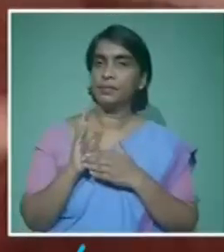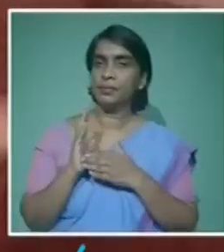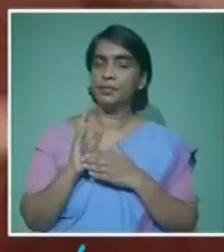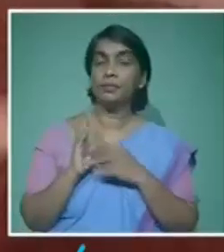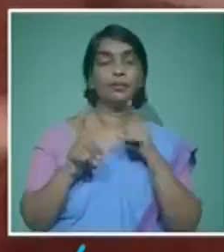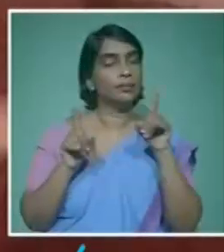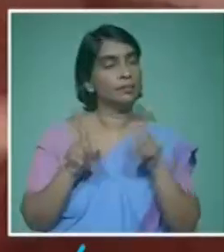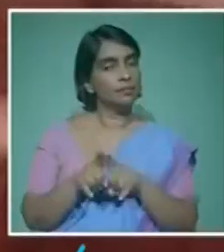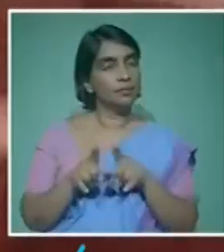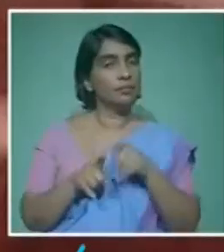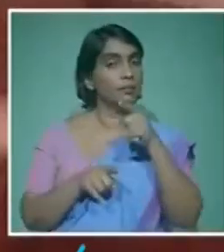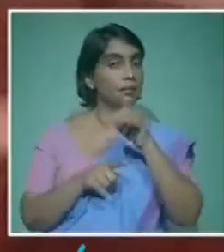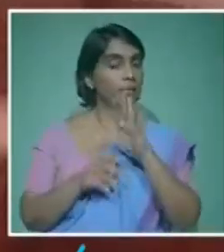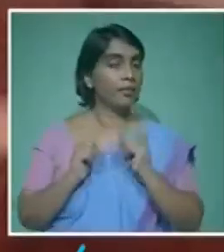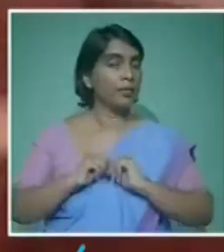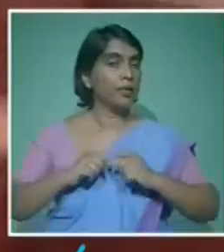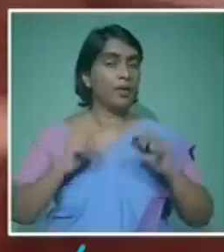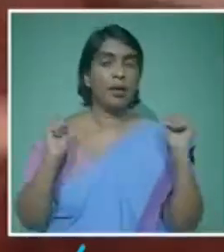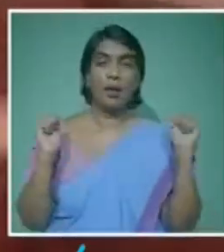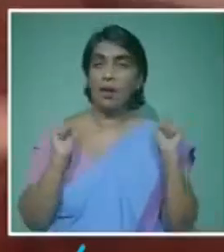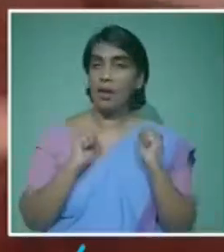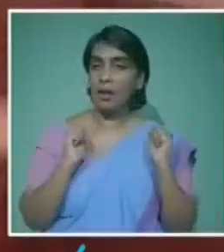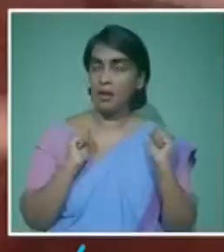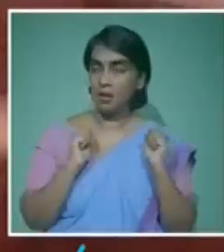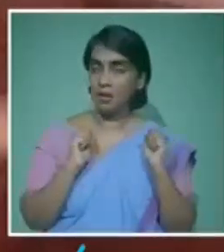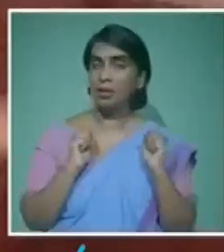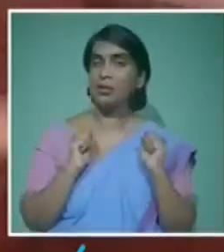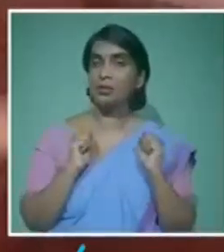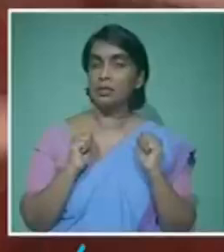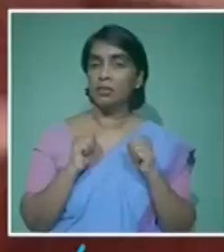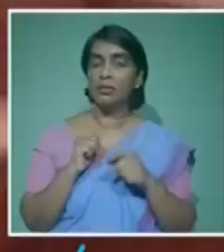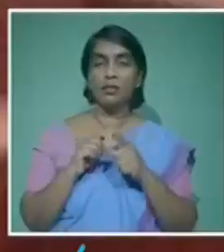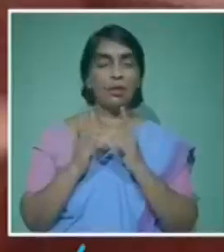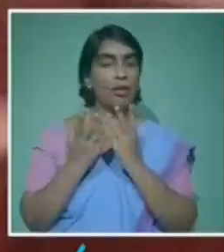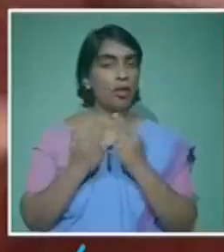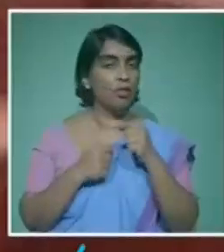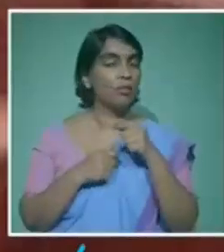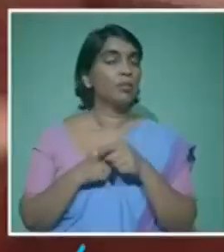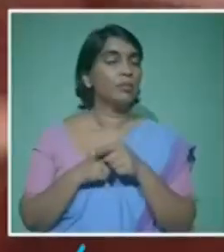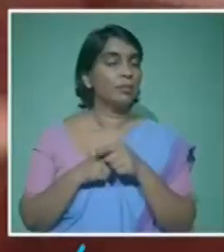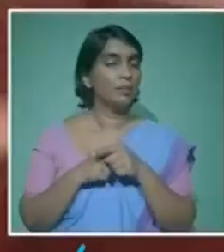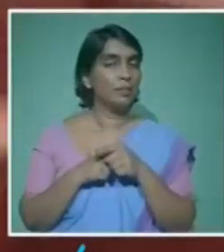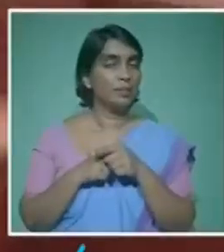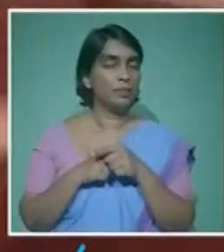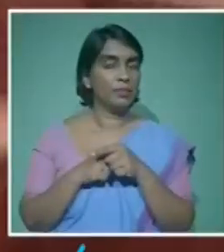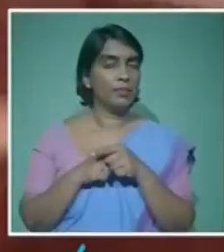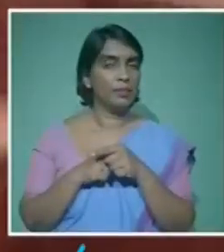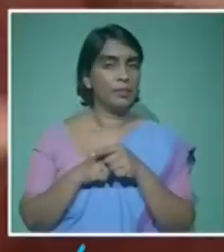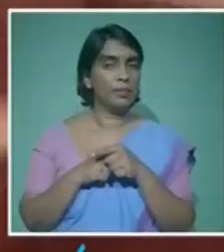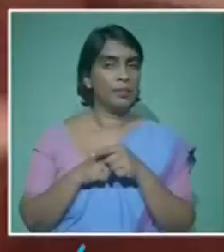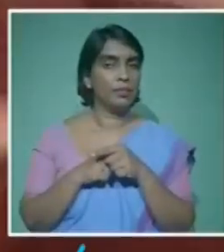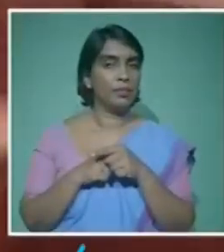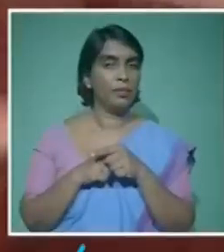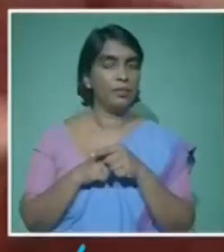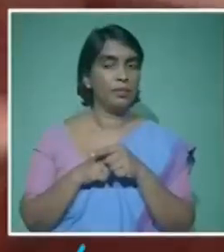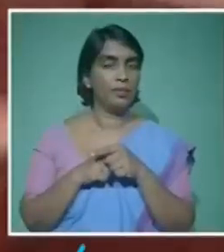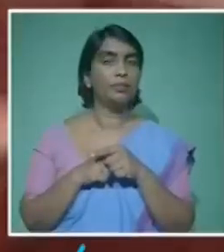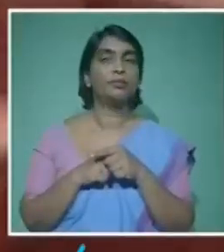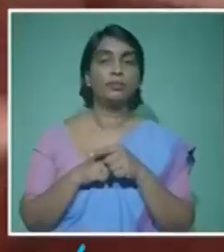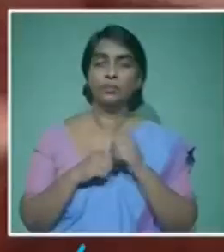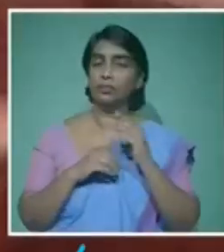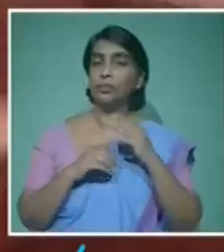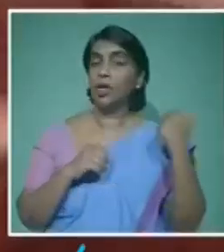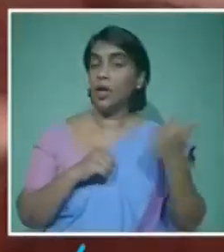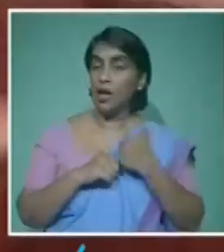கொண்டு செல்லப்படுகின்ற ஐஸ் கட்டிகளின் குளிர்தன்மை தொடர்ந்தும் புதிய இயந்திர பொறிமுறை ஒன்றை அறிமுகம் செய்ய